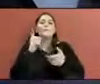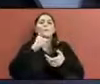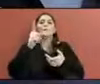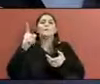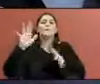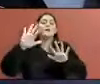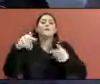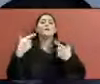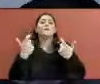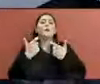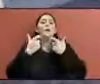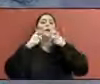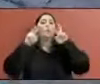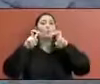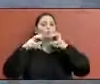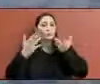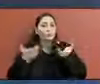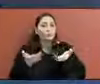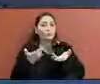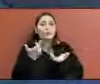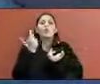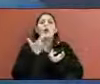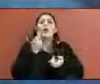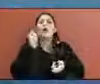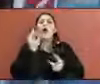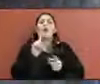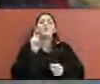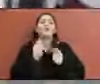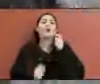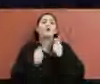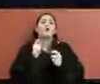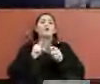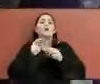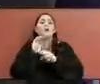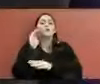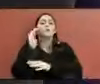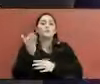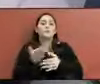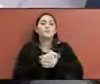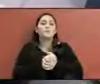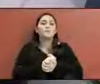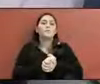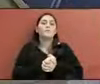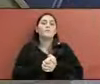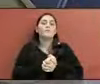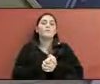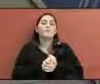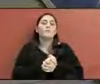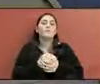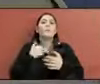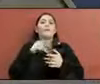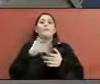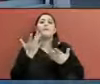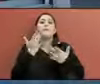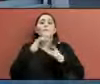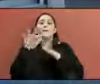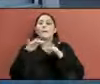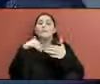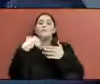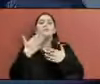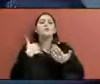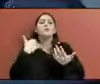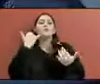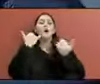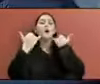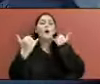oturduğunu, nasıl şartlarda yaşadığını, deprem olması anında biz bunlara nasıl ulaşacağız, onunla